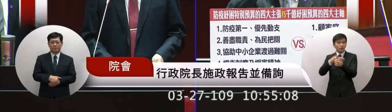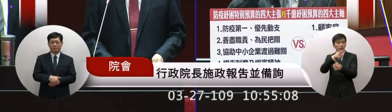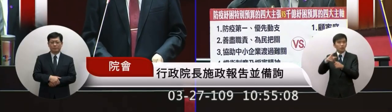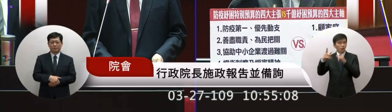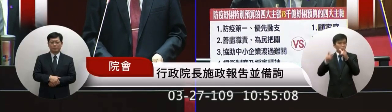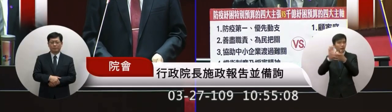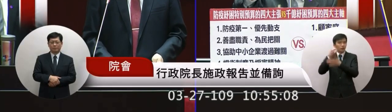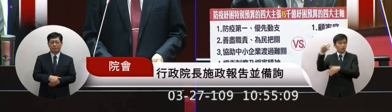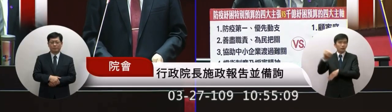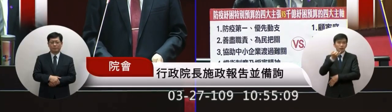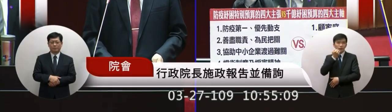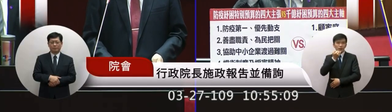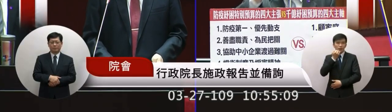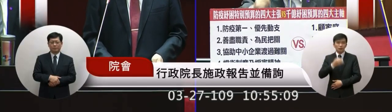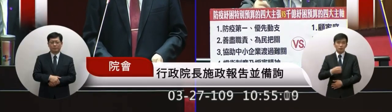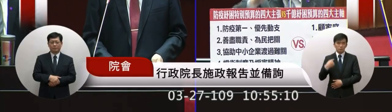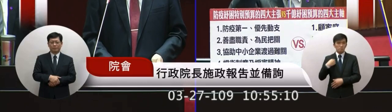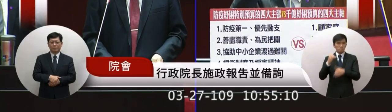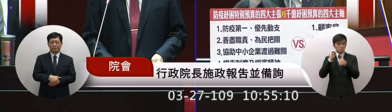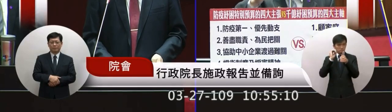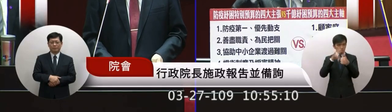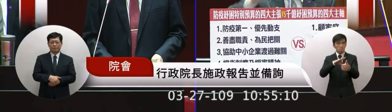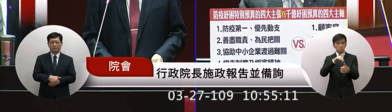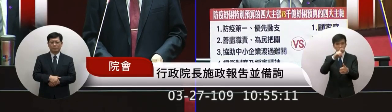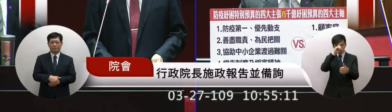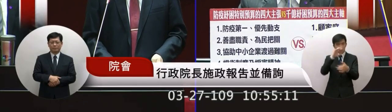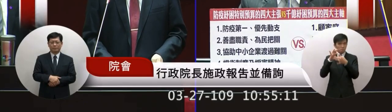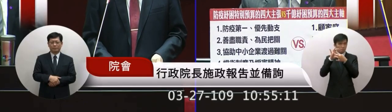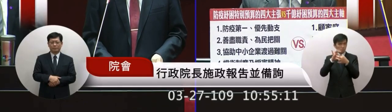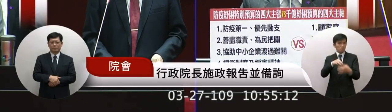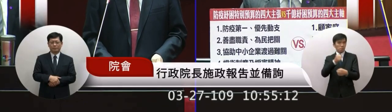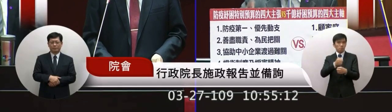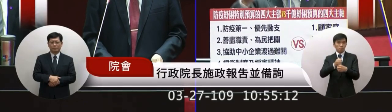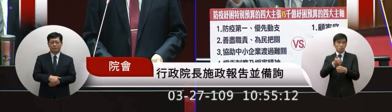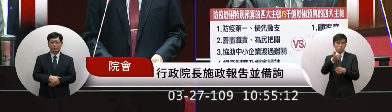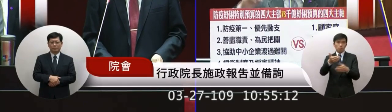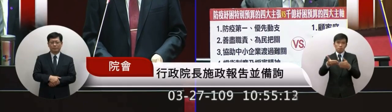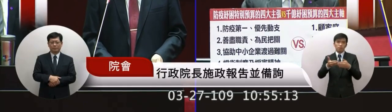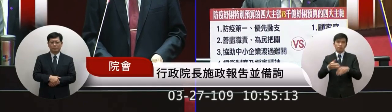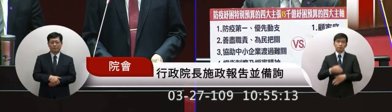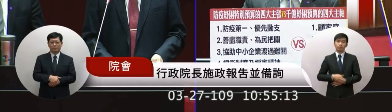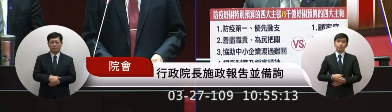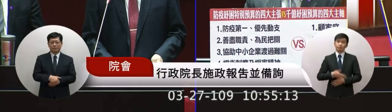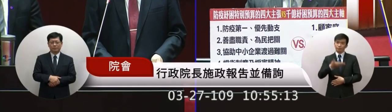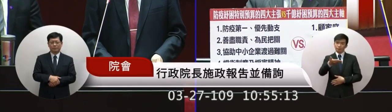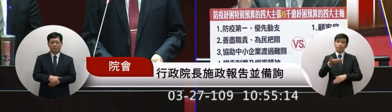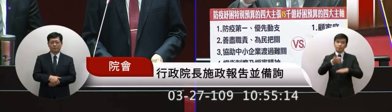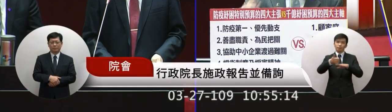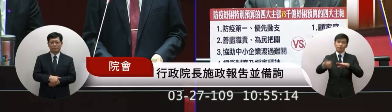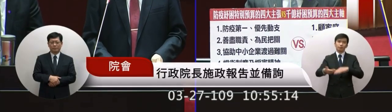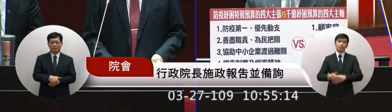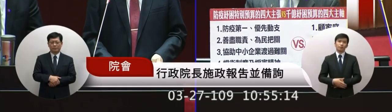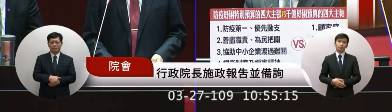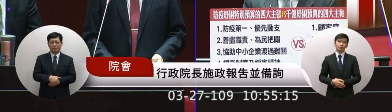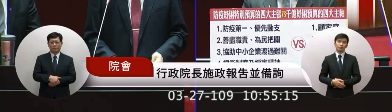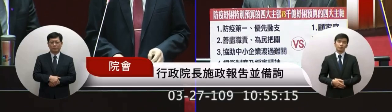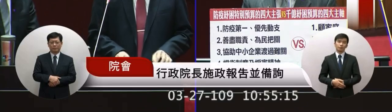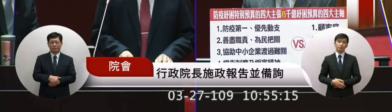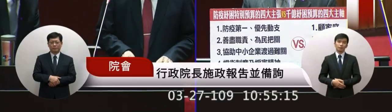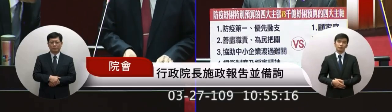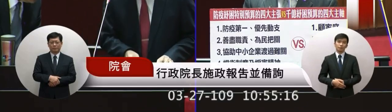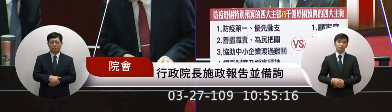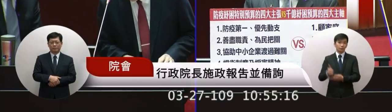吼、哦。这我再除了几家大力强调，希望你继续做好好。好、哦，好，你请下。好、哦，再来请陈主